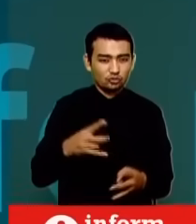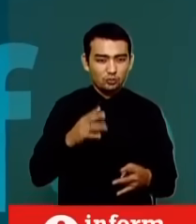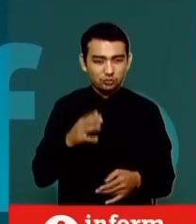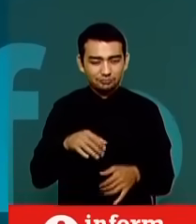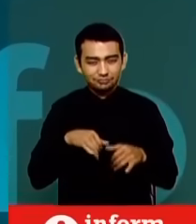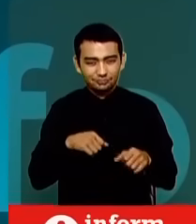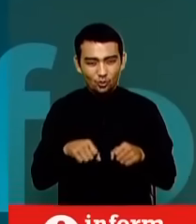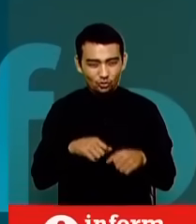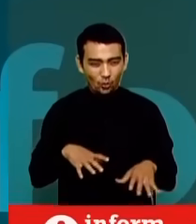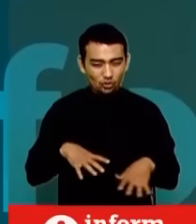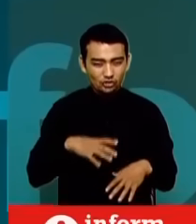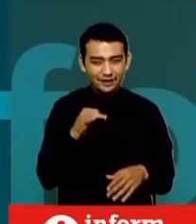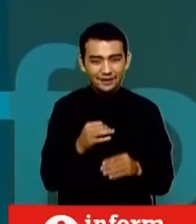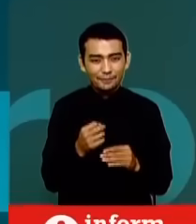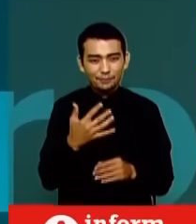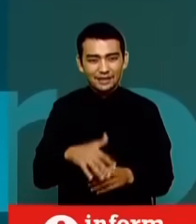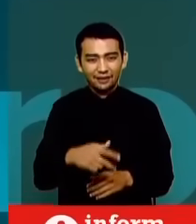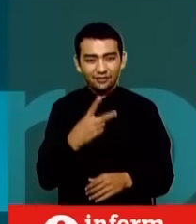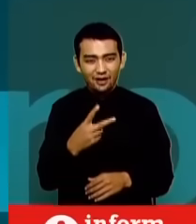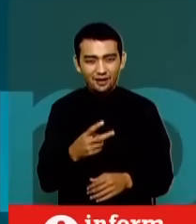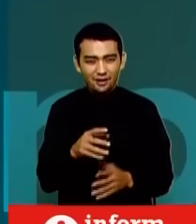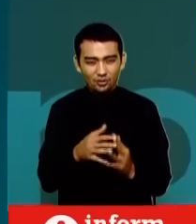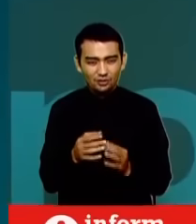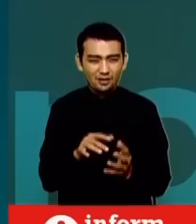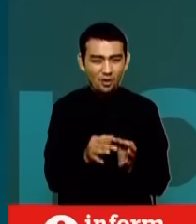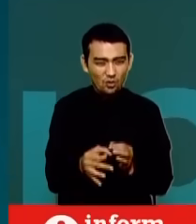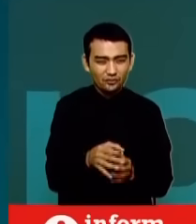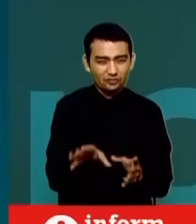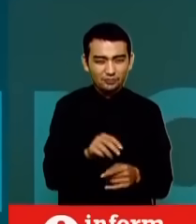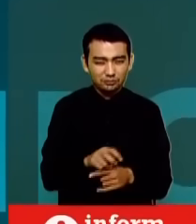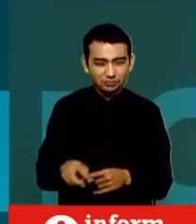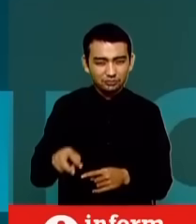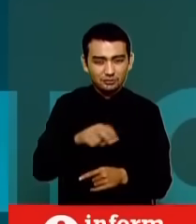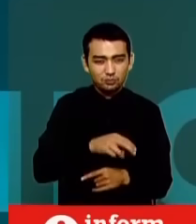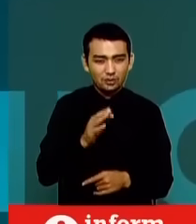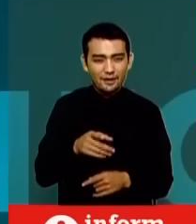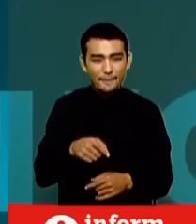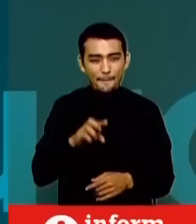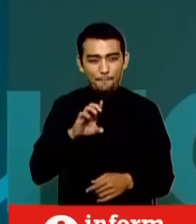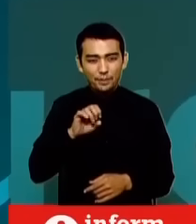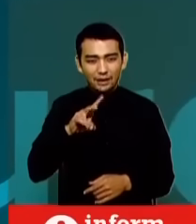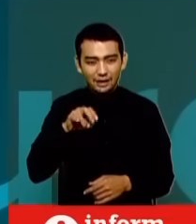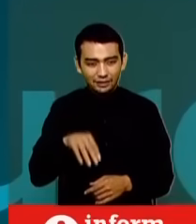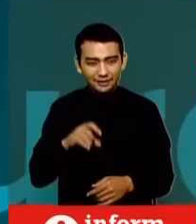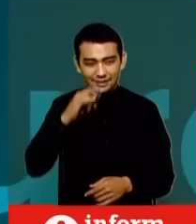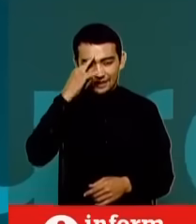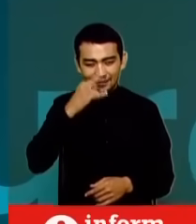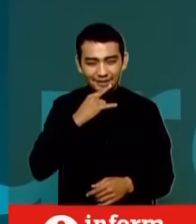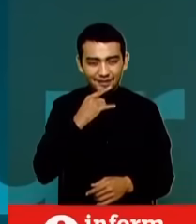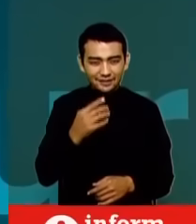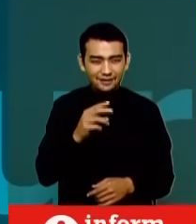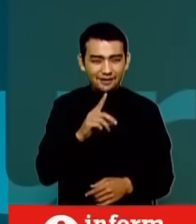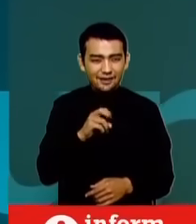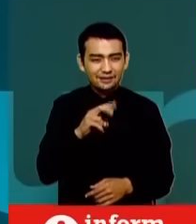шабандоздар 12 аудан мен 52 елді мекенді араламақ. Әрі бұл игі жоба бірегей ұлттық бренд құрып, Қазақтың қазанат жылқысы